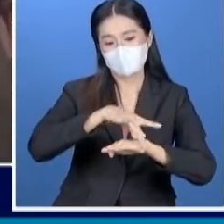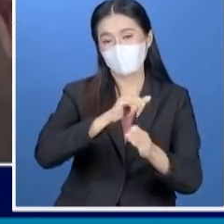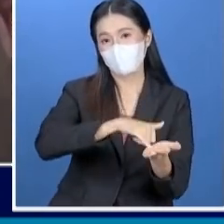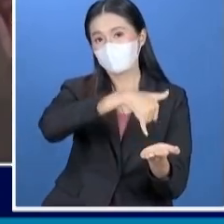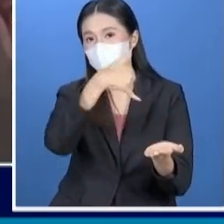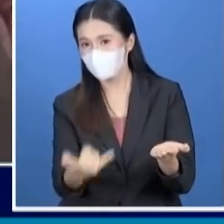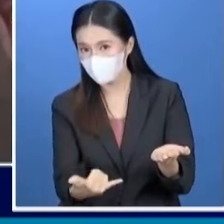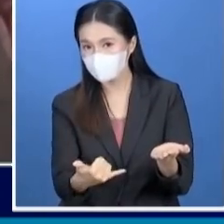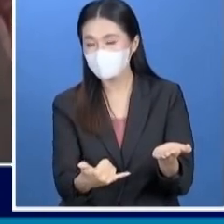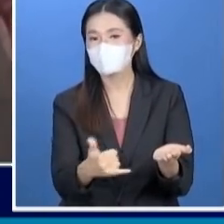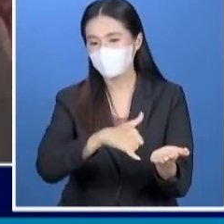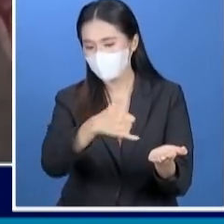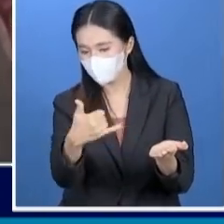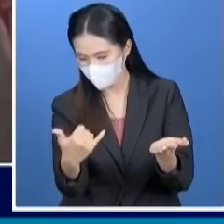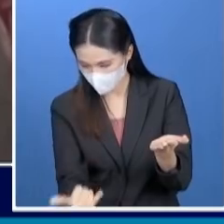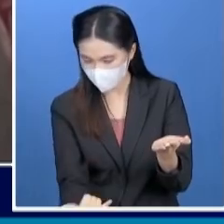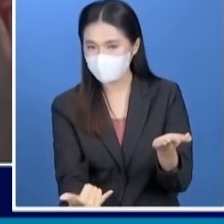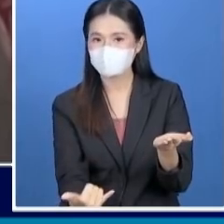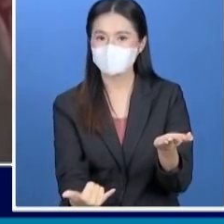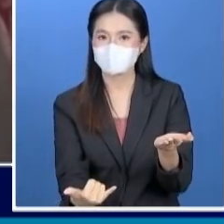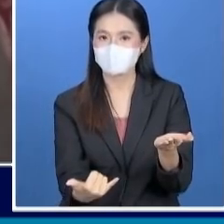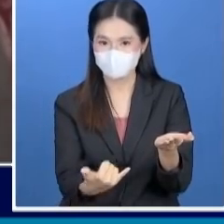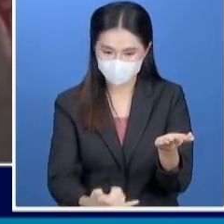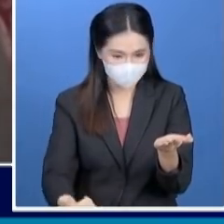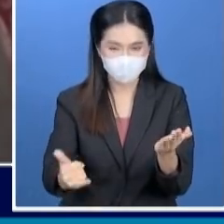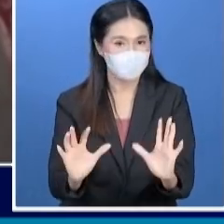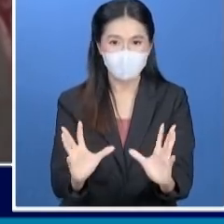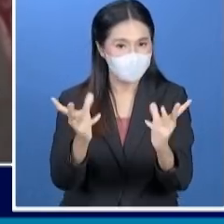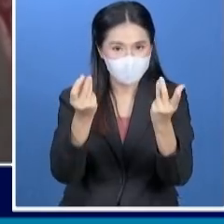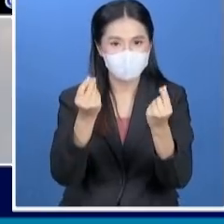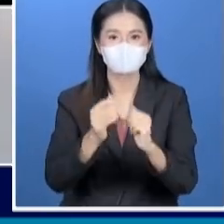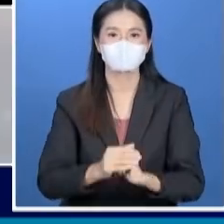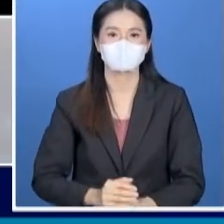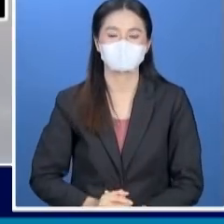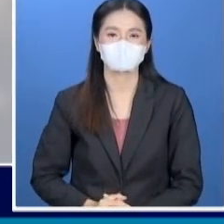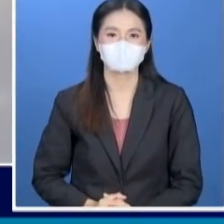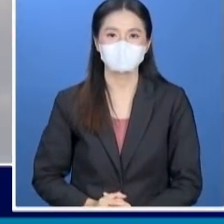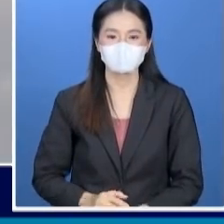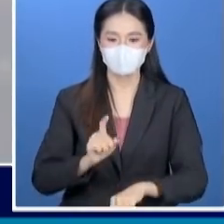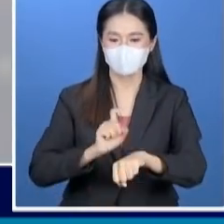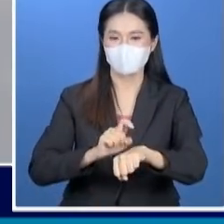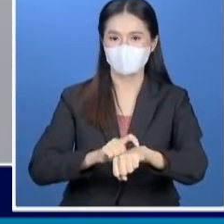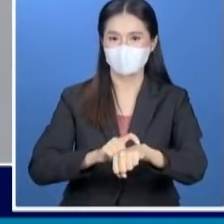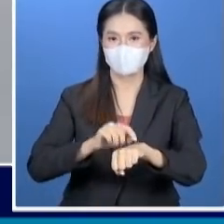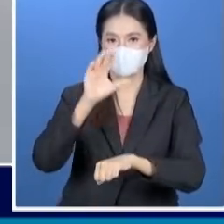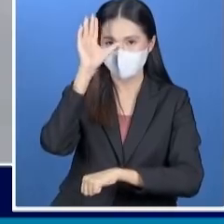เรือลงไปในแม่น้ำเจ้าพระยาแล้วจมหายไปต่อมาเวลาประม